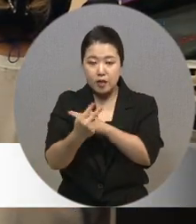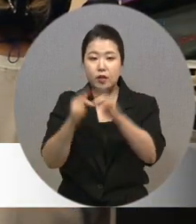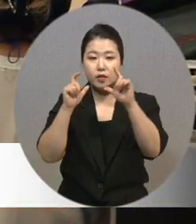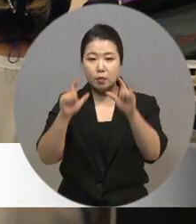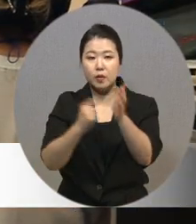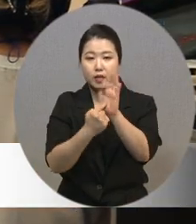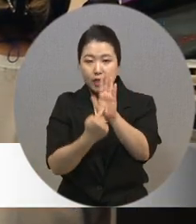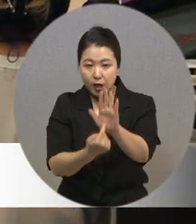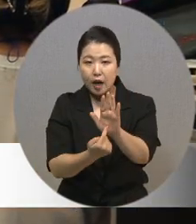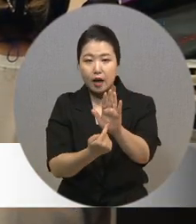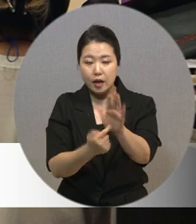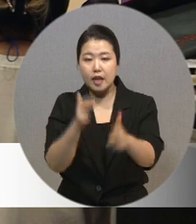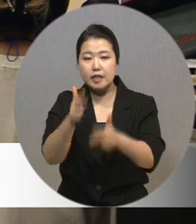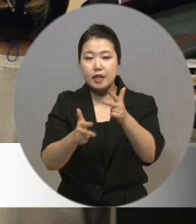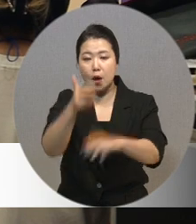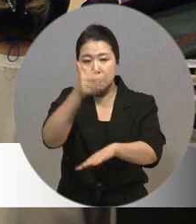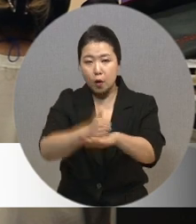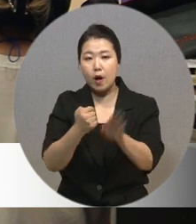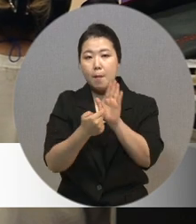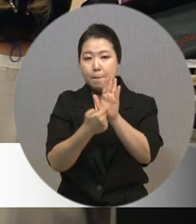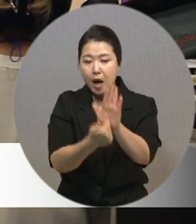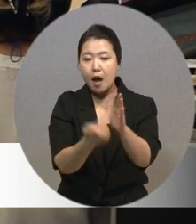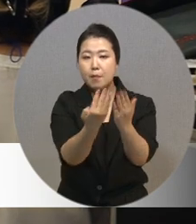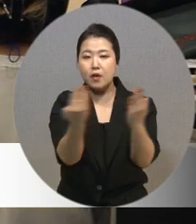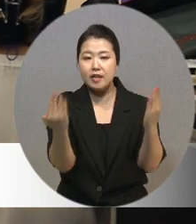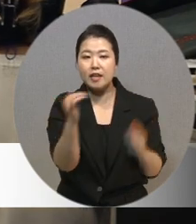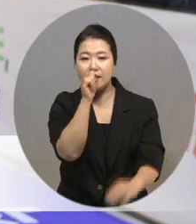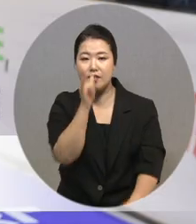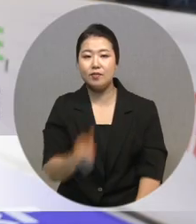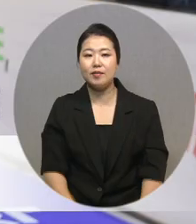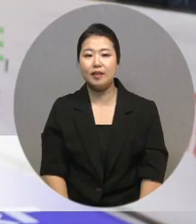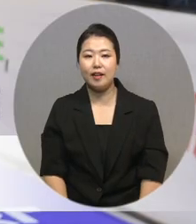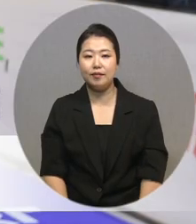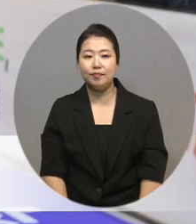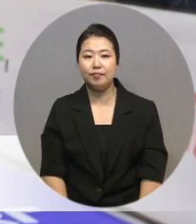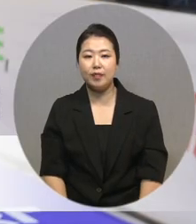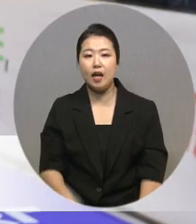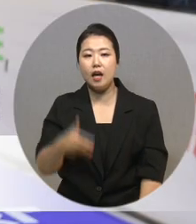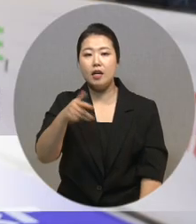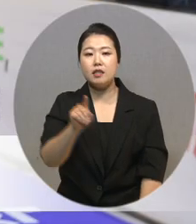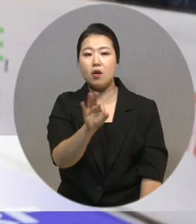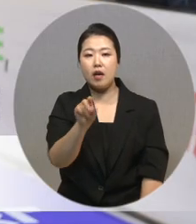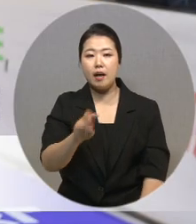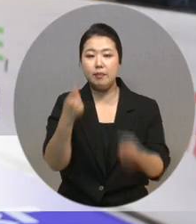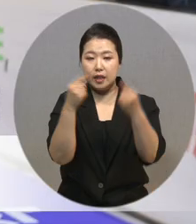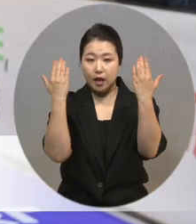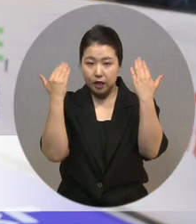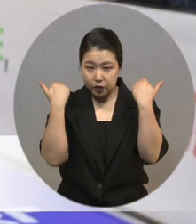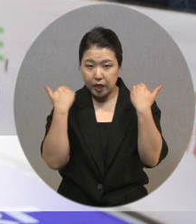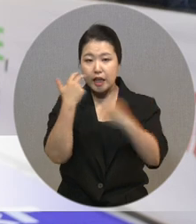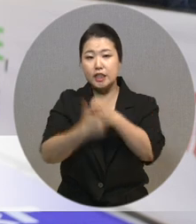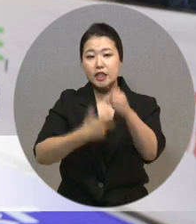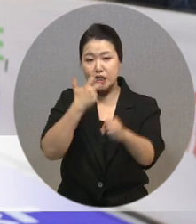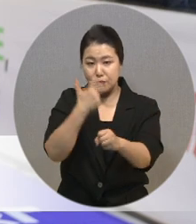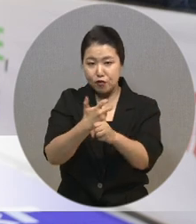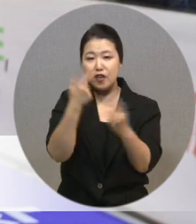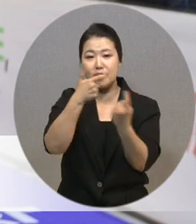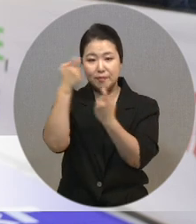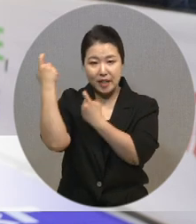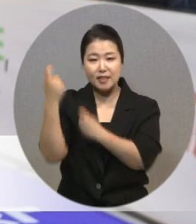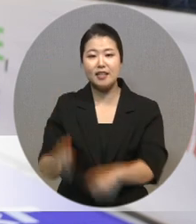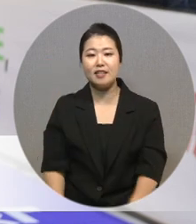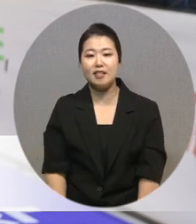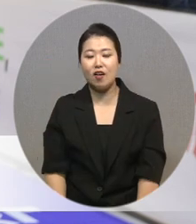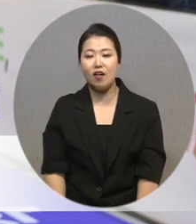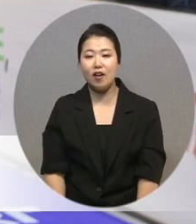라이즈업 사업 성과 발표 전시 등으로 진행됐습니다 제희 청암 대학의 70주년을 맞이하여